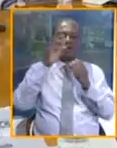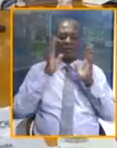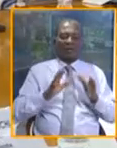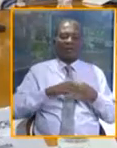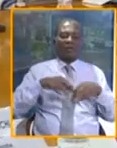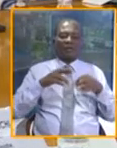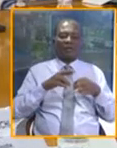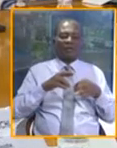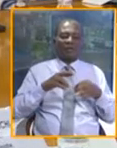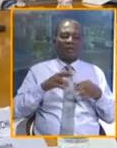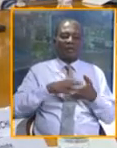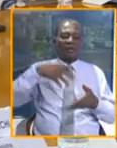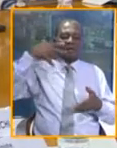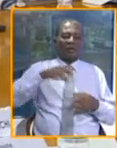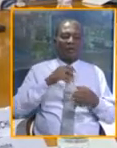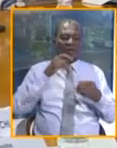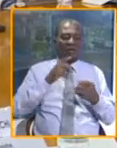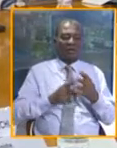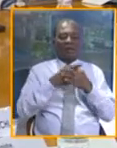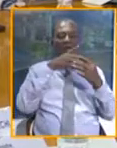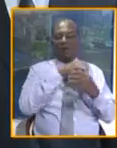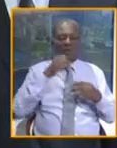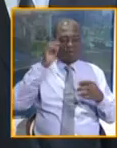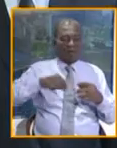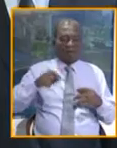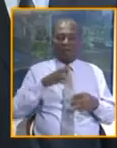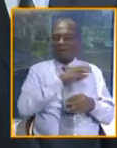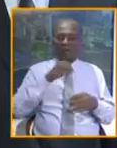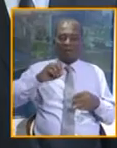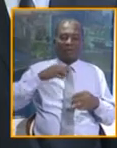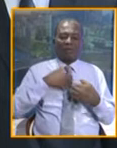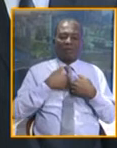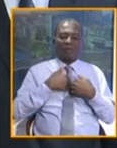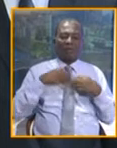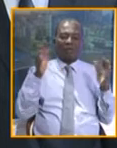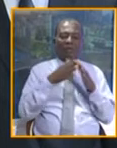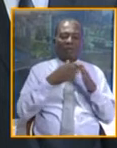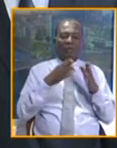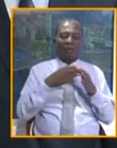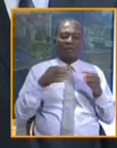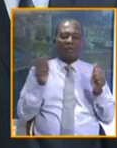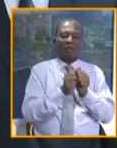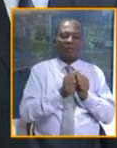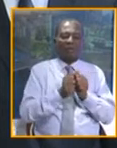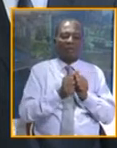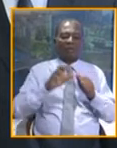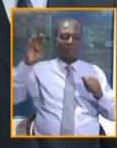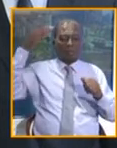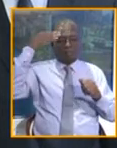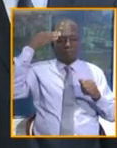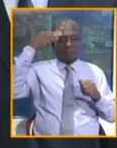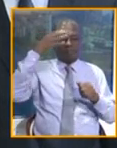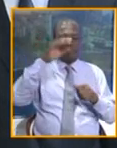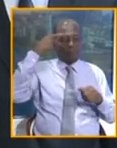richesses. Dès lors, il nous paraissait nécessaire et évident qu'on ait une rencontre préalable avec le Premier